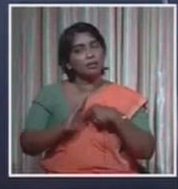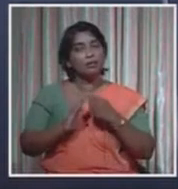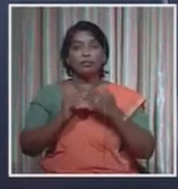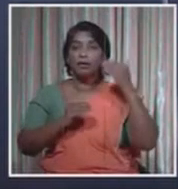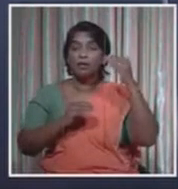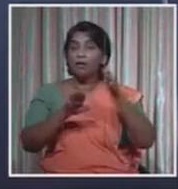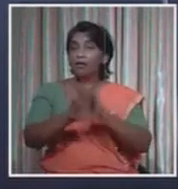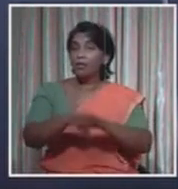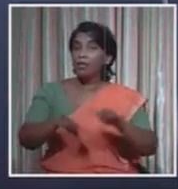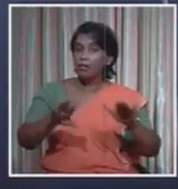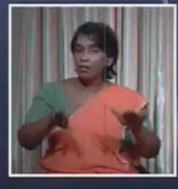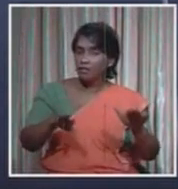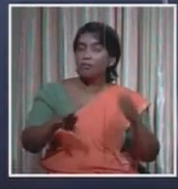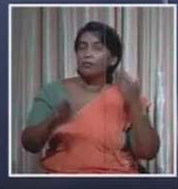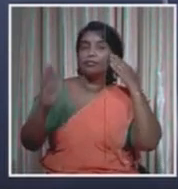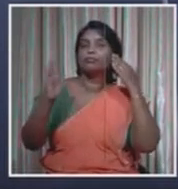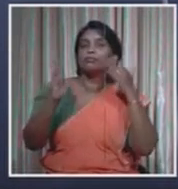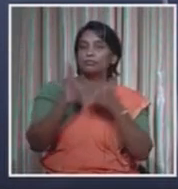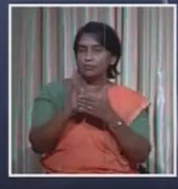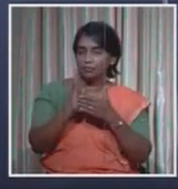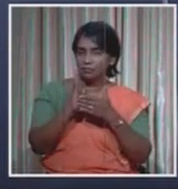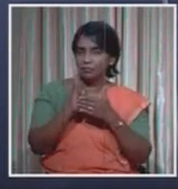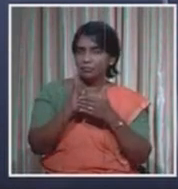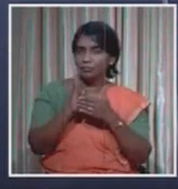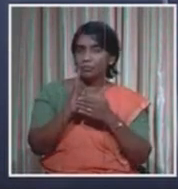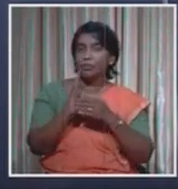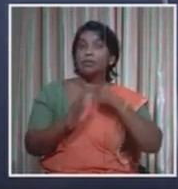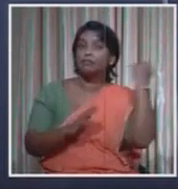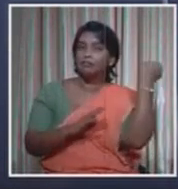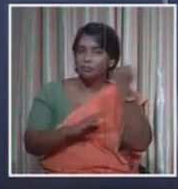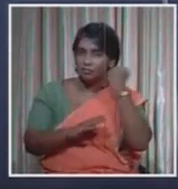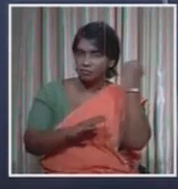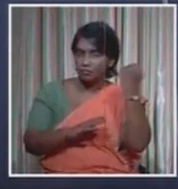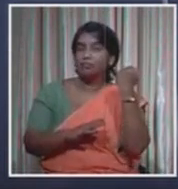අනාගත දරු පරම්පරාව වෙනුවෙන් කතා කරනවා